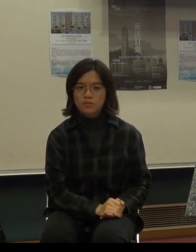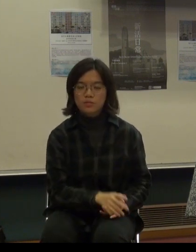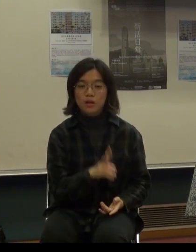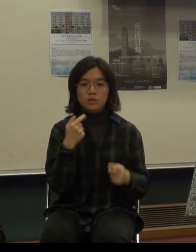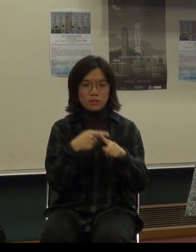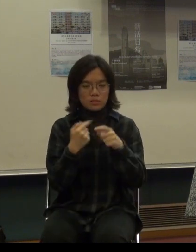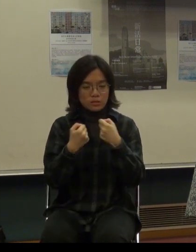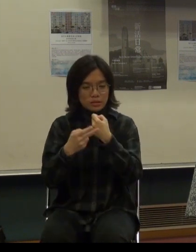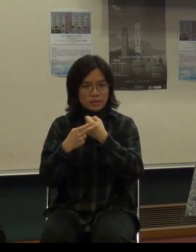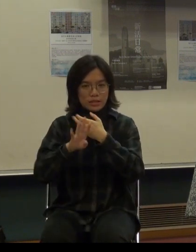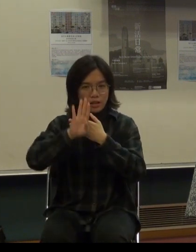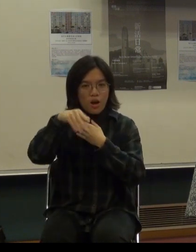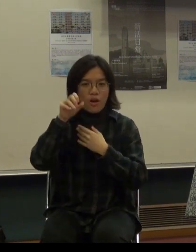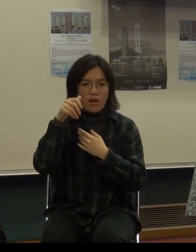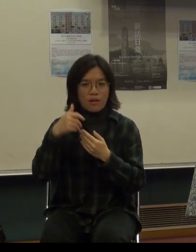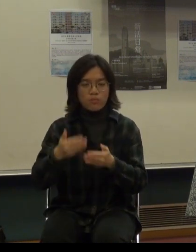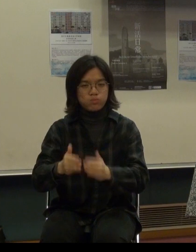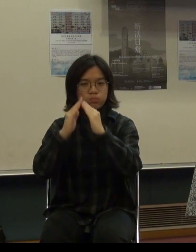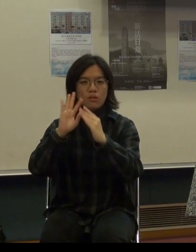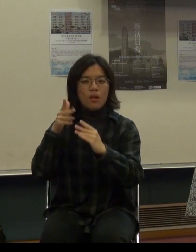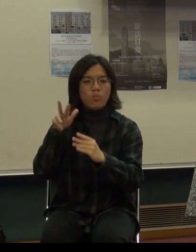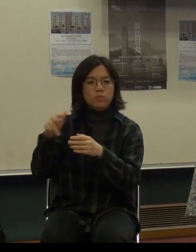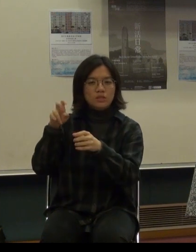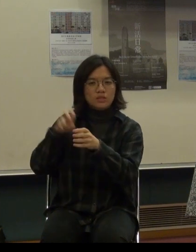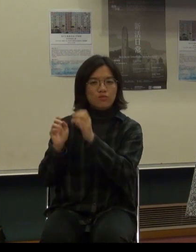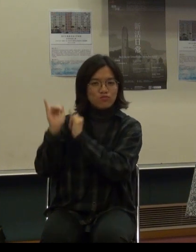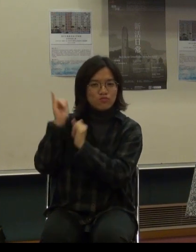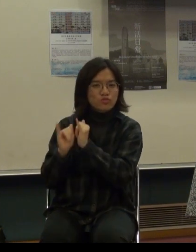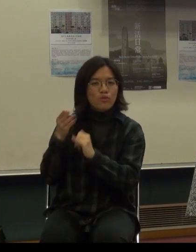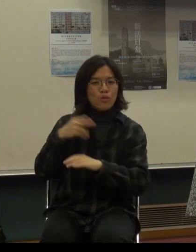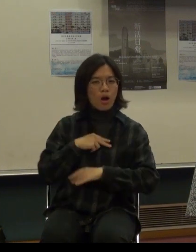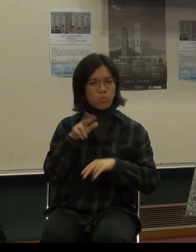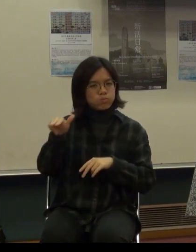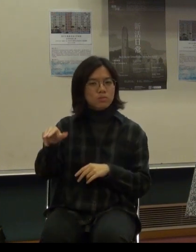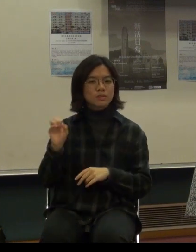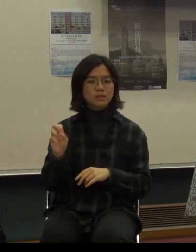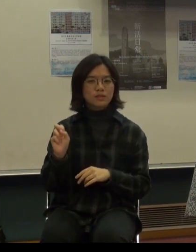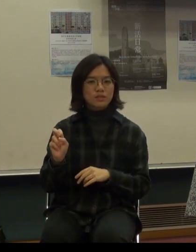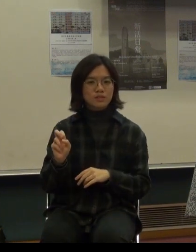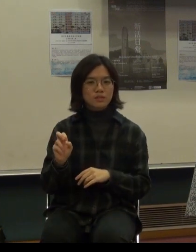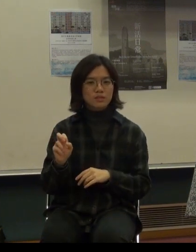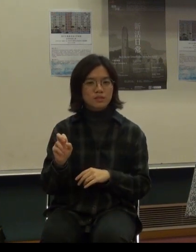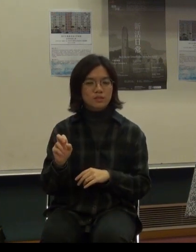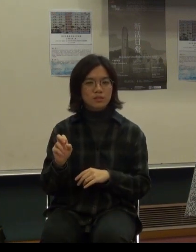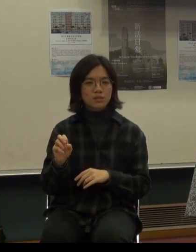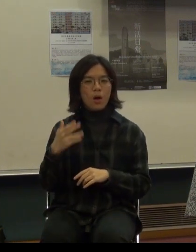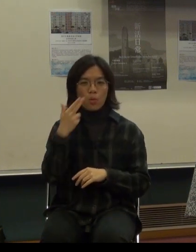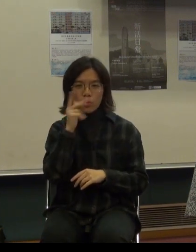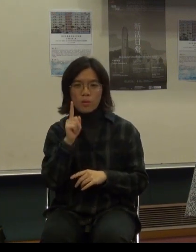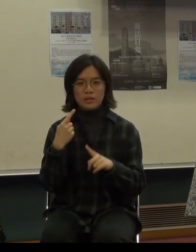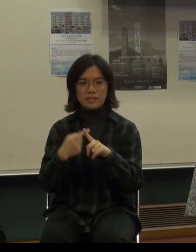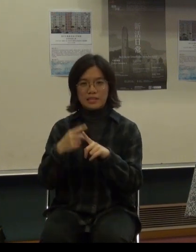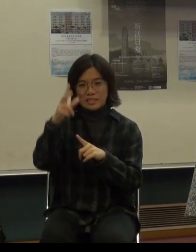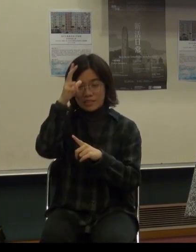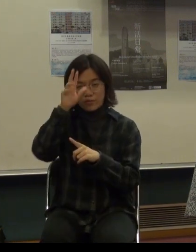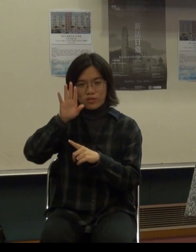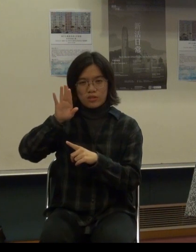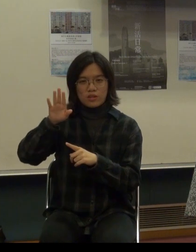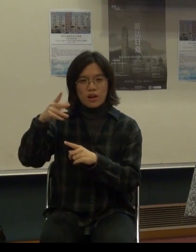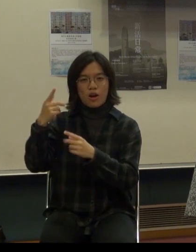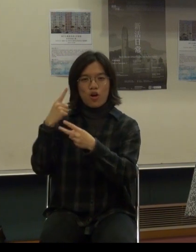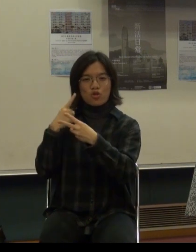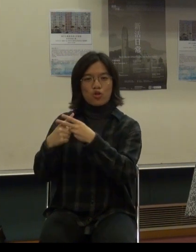起嘅。但係咧，佢有一個，即係我哋好難去理解個討論咧，就係因為佢哋都唔係公務私處起，佢哋都係外判咗